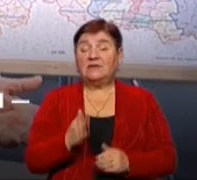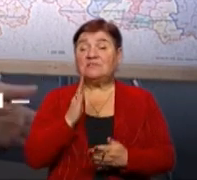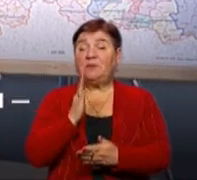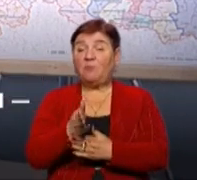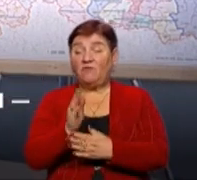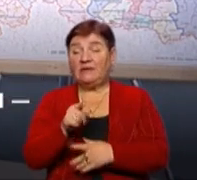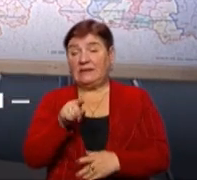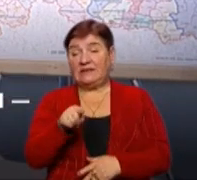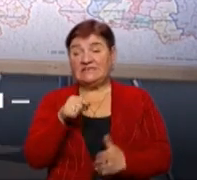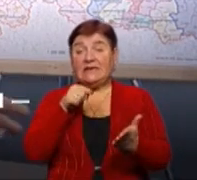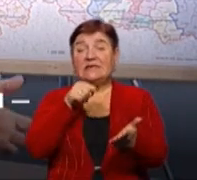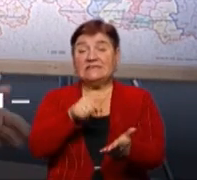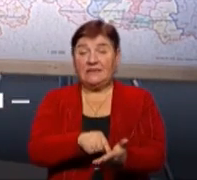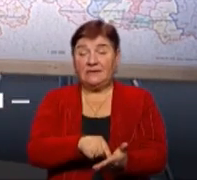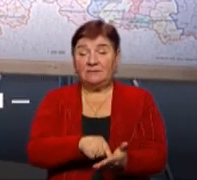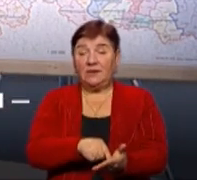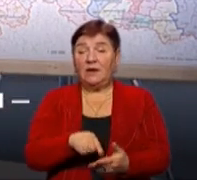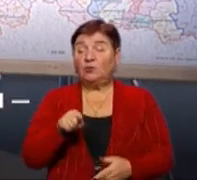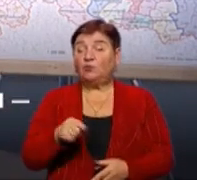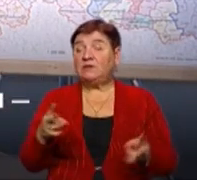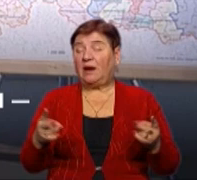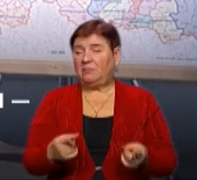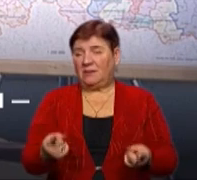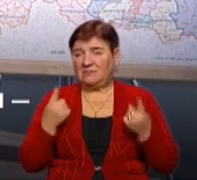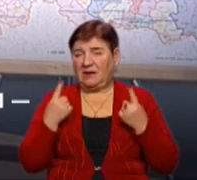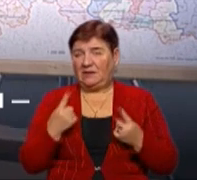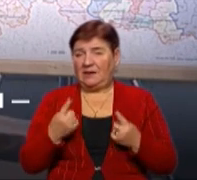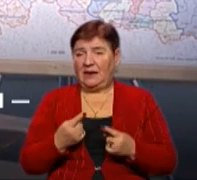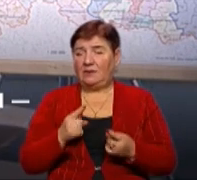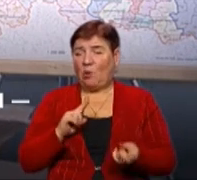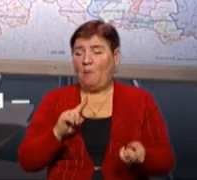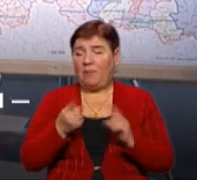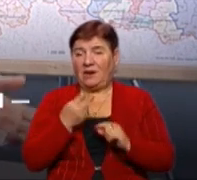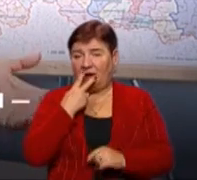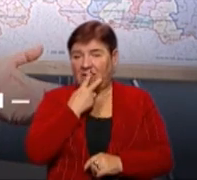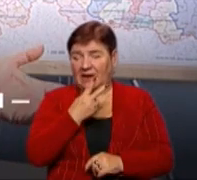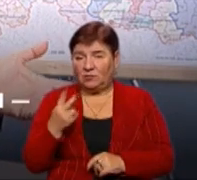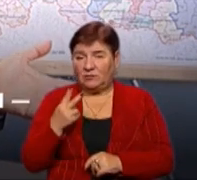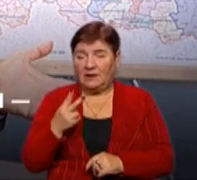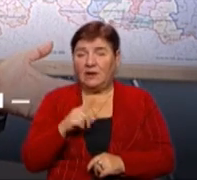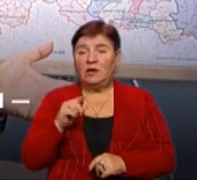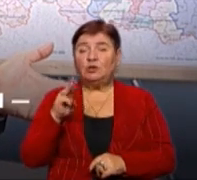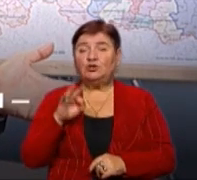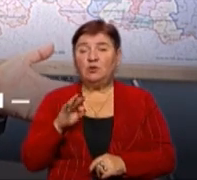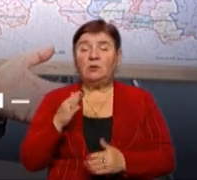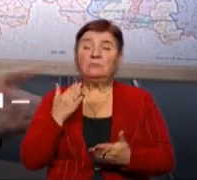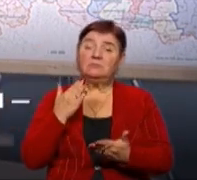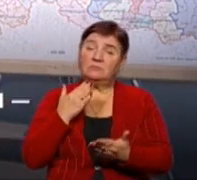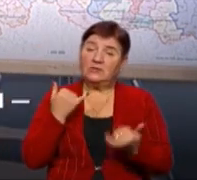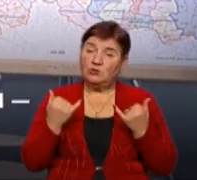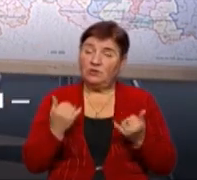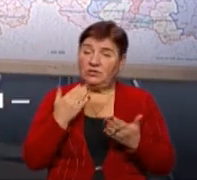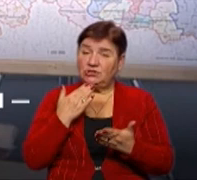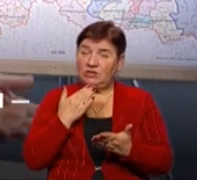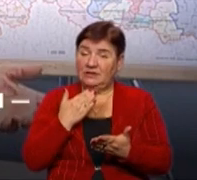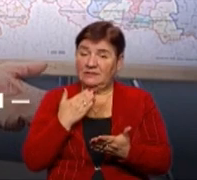спрямовані на ці цілі. Тобто має бути кардинально переглянутий план заходів регіональної стратегії, що не відбувається на